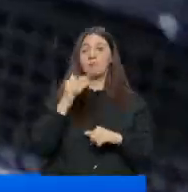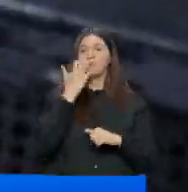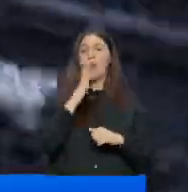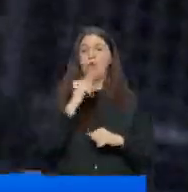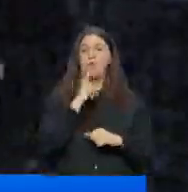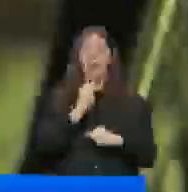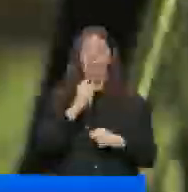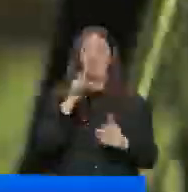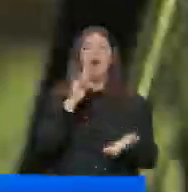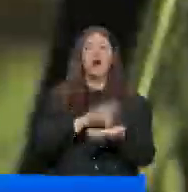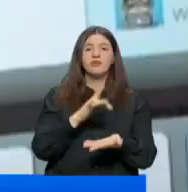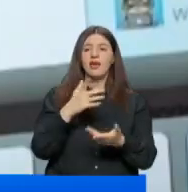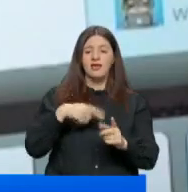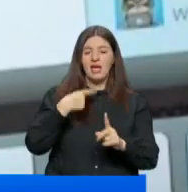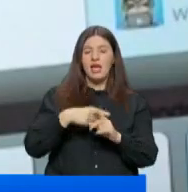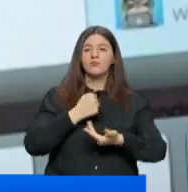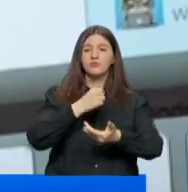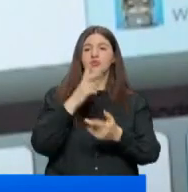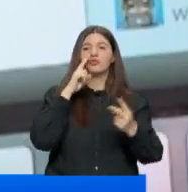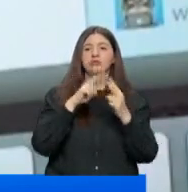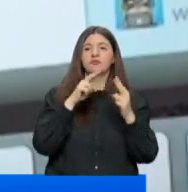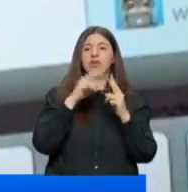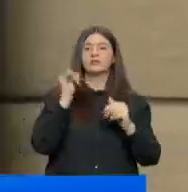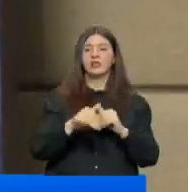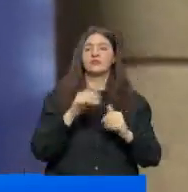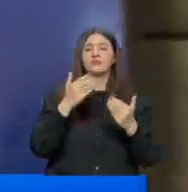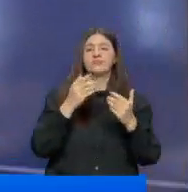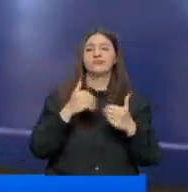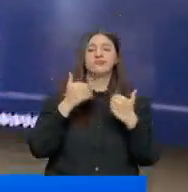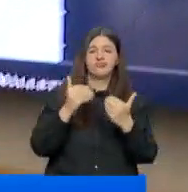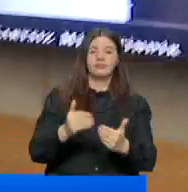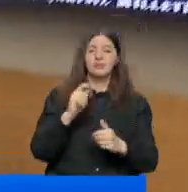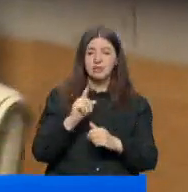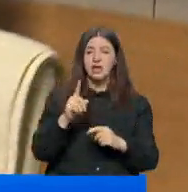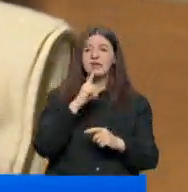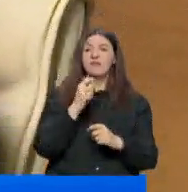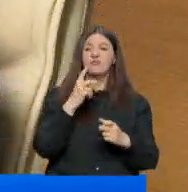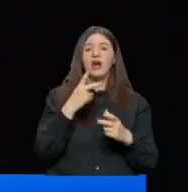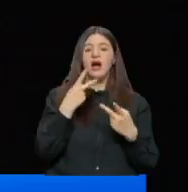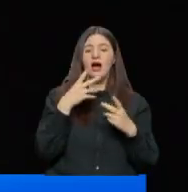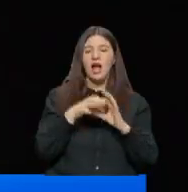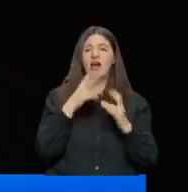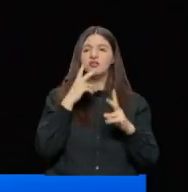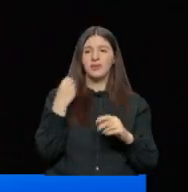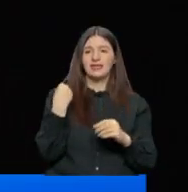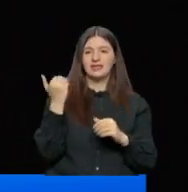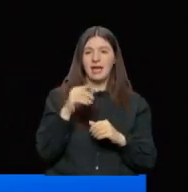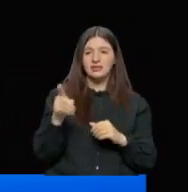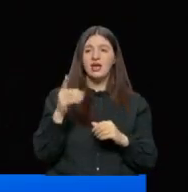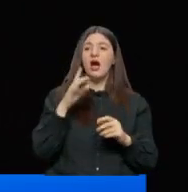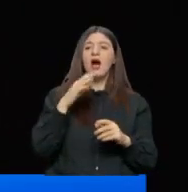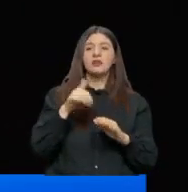beklenen teklif araya ek bütçe görüşmelerinin girmesiyle askıya alınmıştı. Teklife dair yeni açıklama Ünal'dan geldi. Geri adım ya da vazgeçme